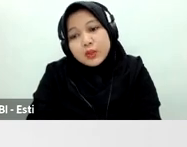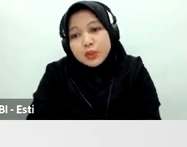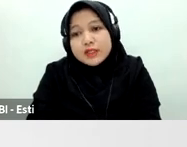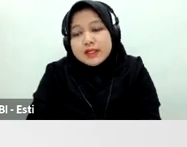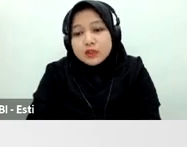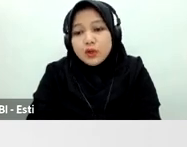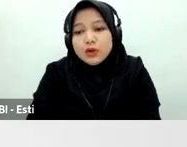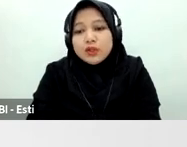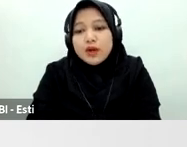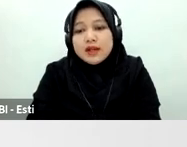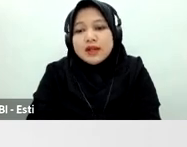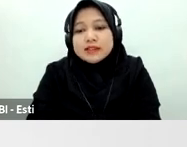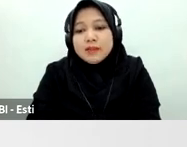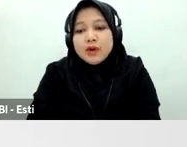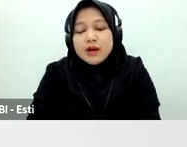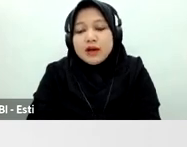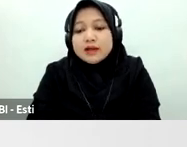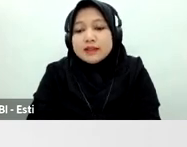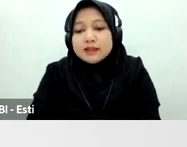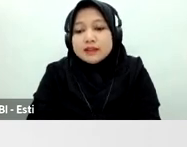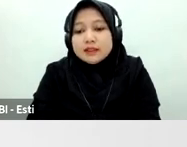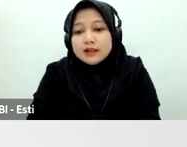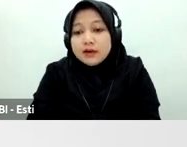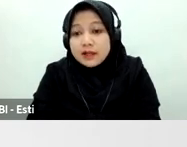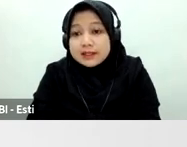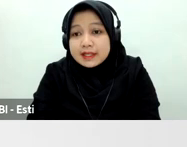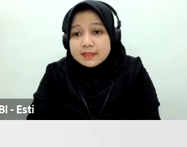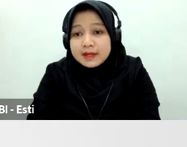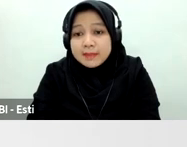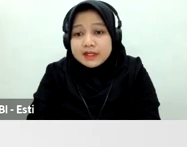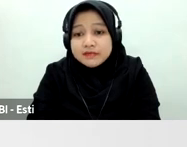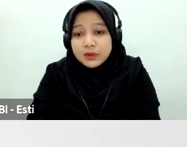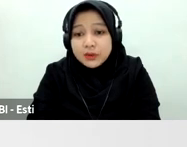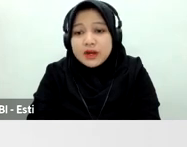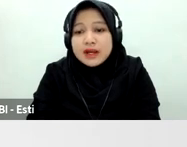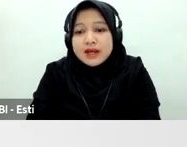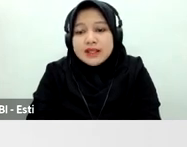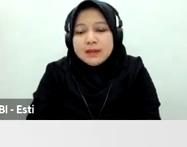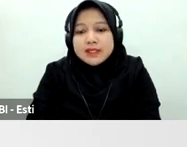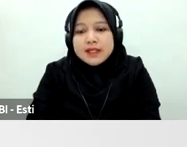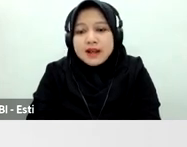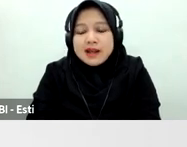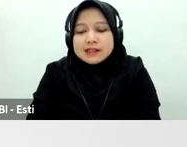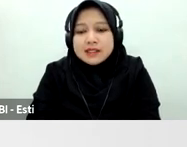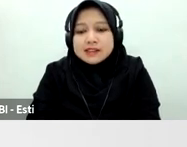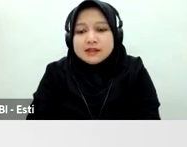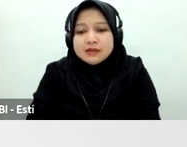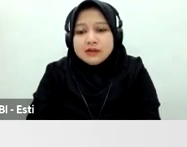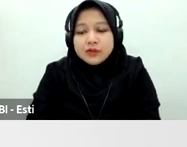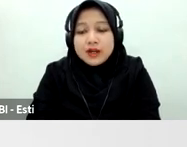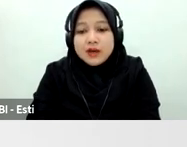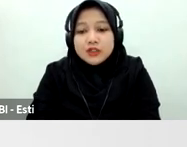dulu di Solo itu ada sebuah organisasi bernama defeo yang menyediakan